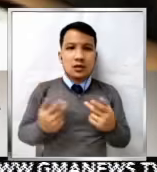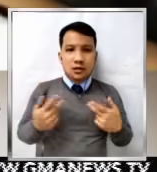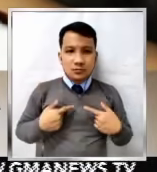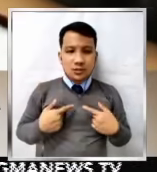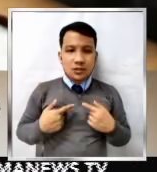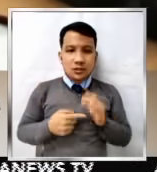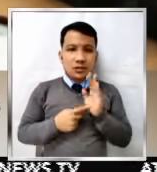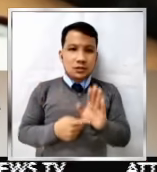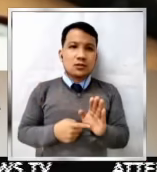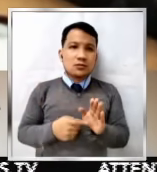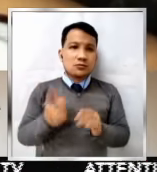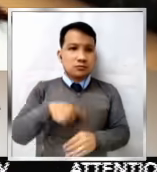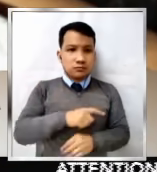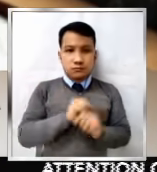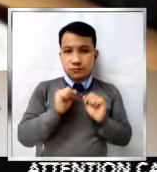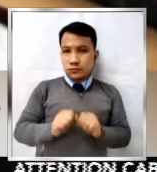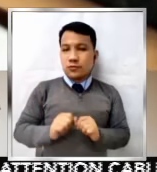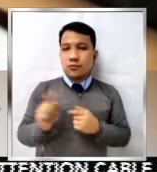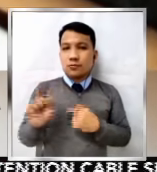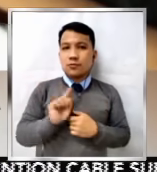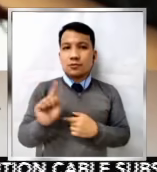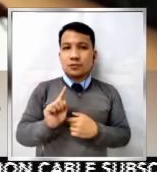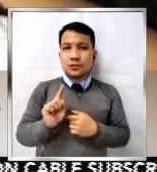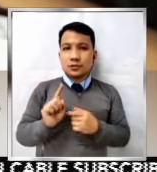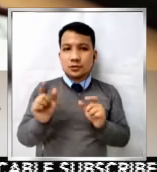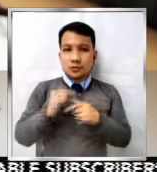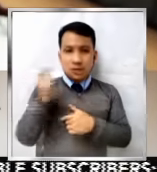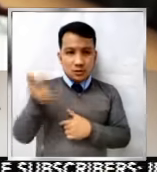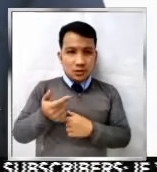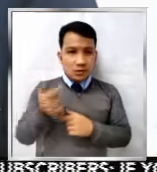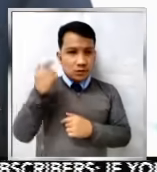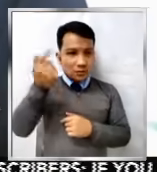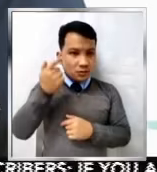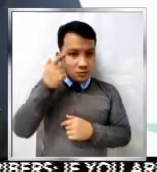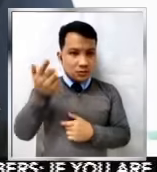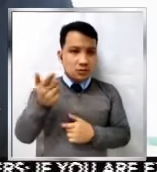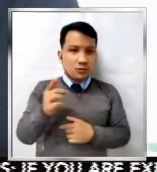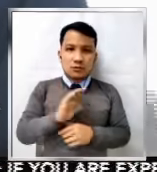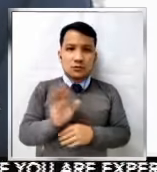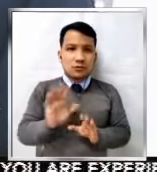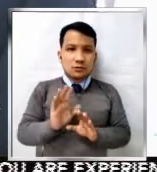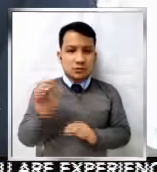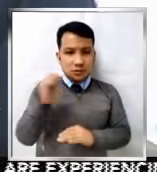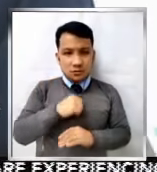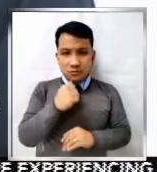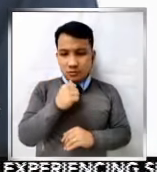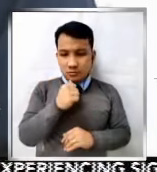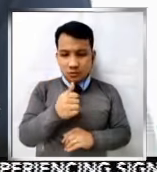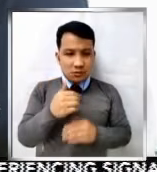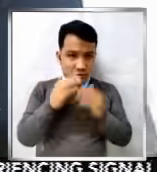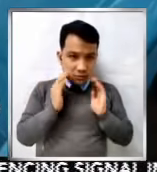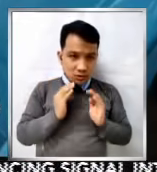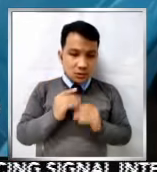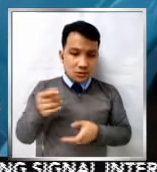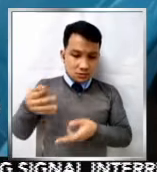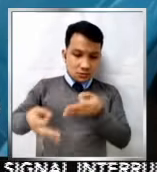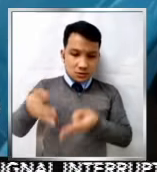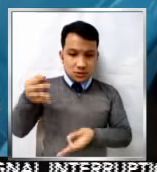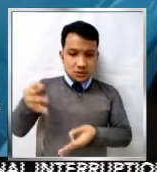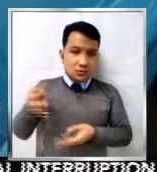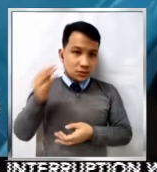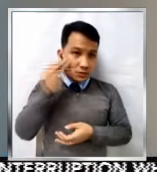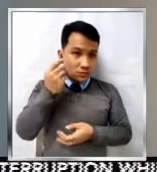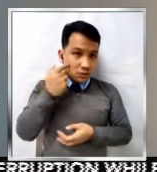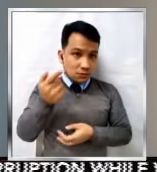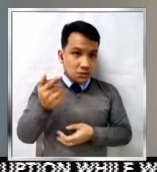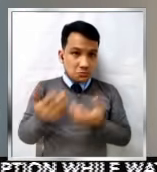yung ibang ebidensya dito. But again, we are not discouraged by that. Sabi ni Justice Secretary Menardo Guevara, posibleng makuha